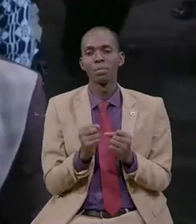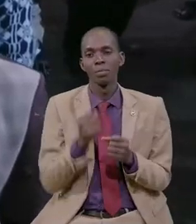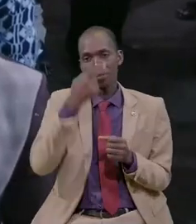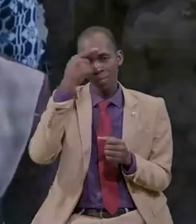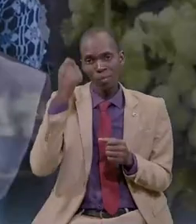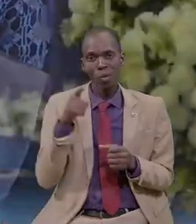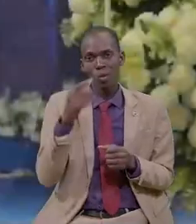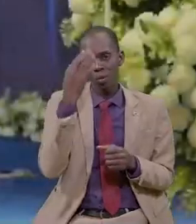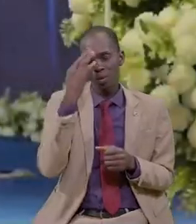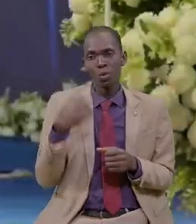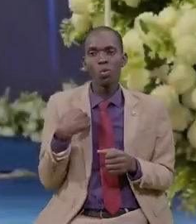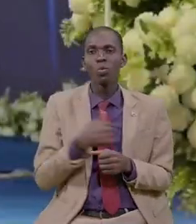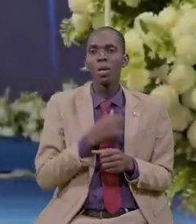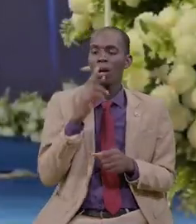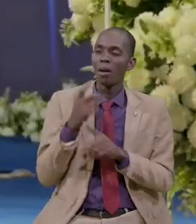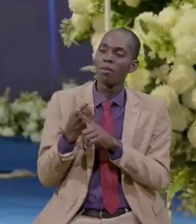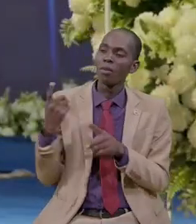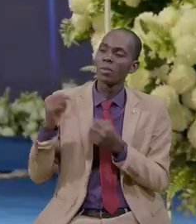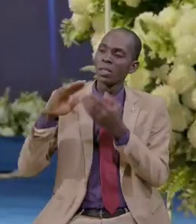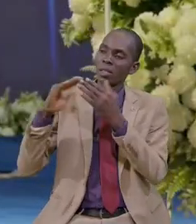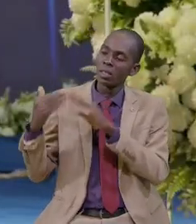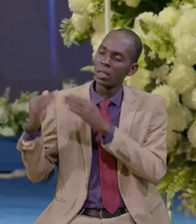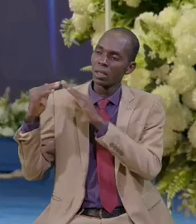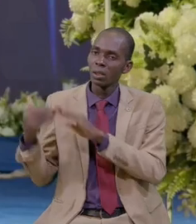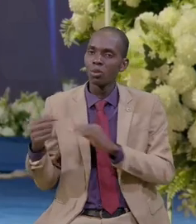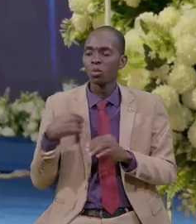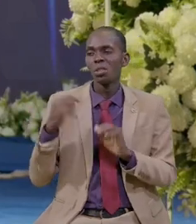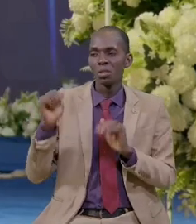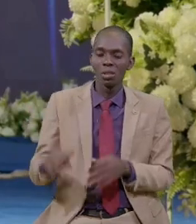Parce que vous savez, nous on vient de la ville, on peut tenir.